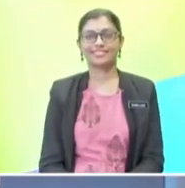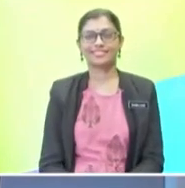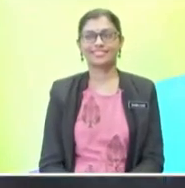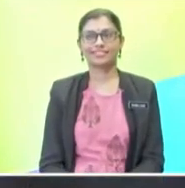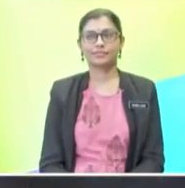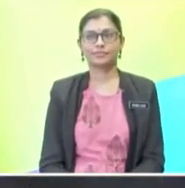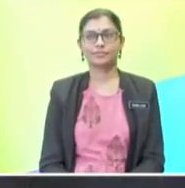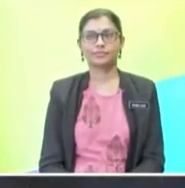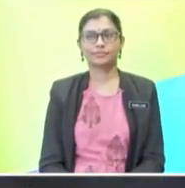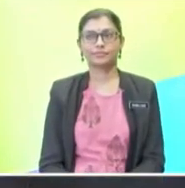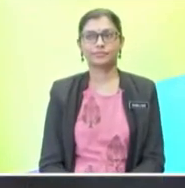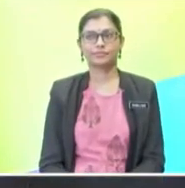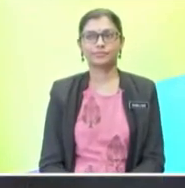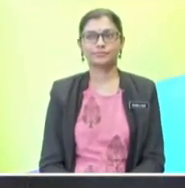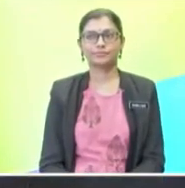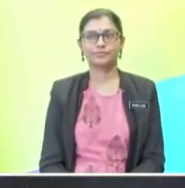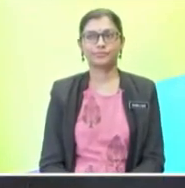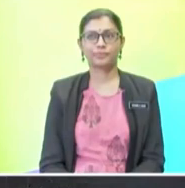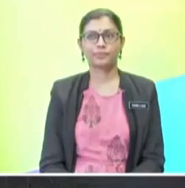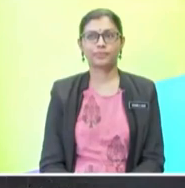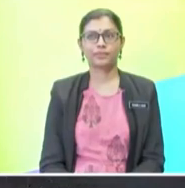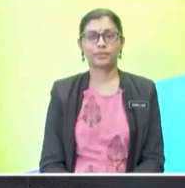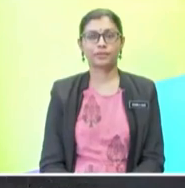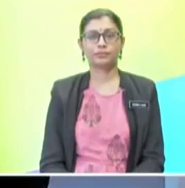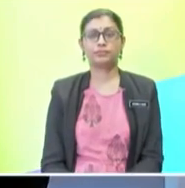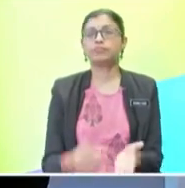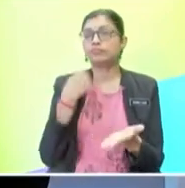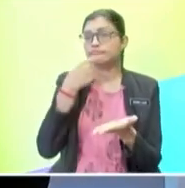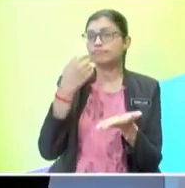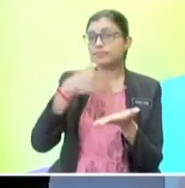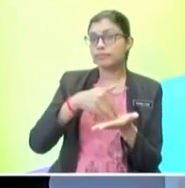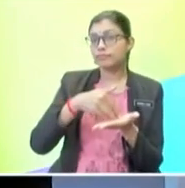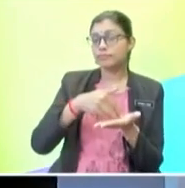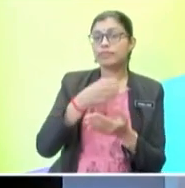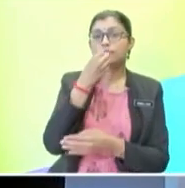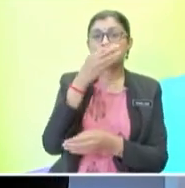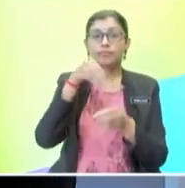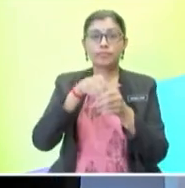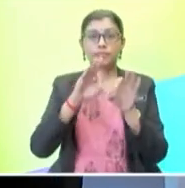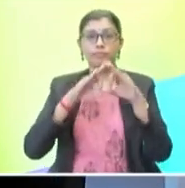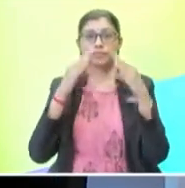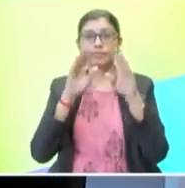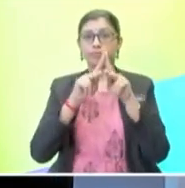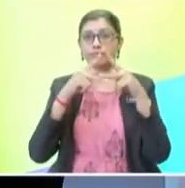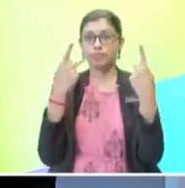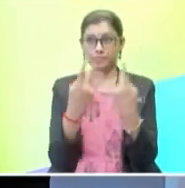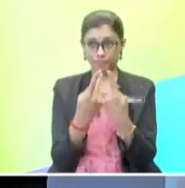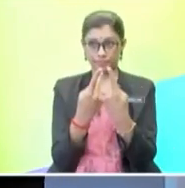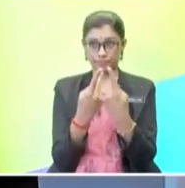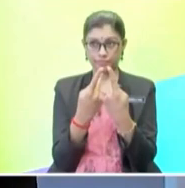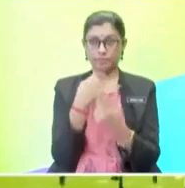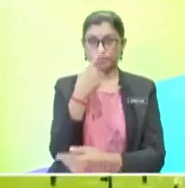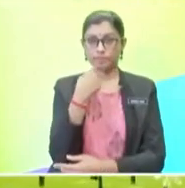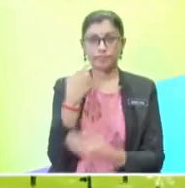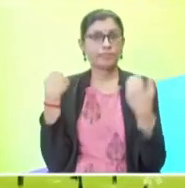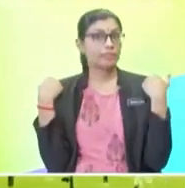cikgu. Betul. Senyuman yang sangat manis tu tadi. Okey, seterusnya, siapa lagi boleh kongsi dengan cikgu? Siapa ahli anggota keluarga anda? Oh, Amar. Silakan,